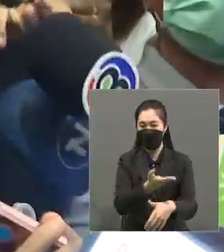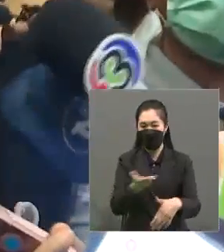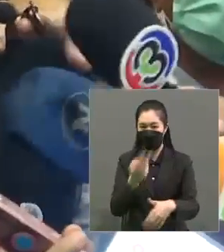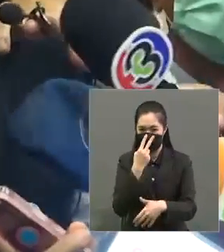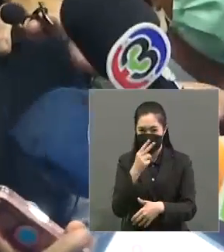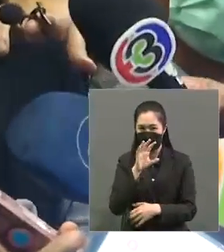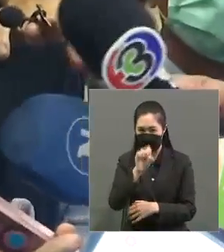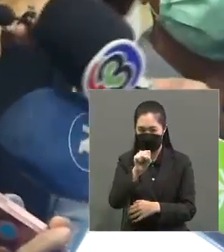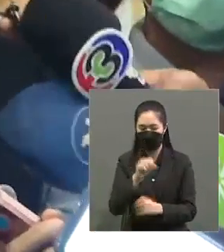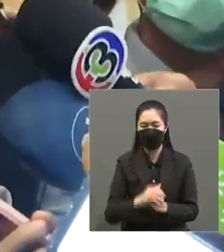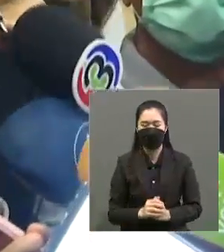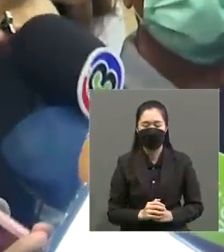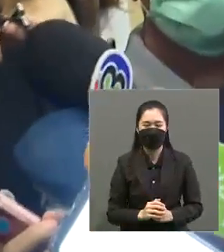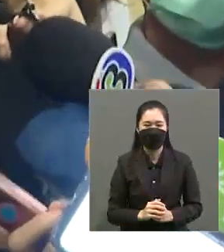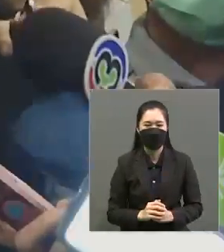ไร